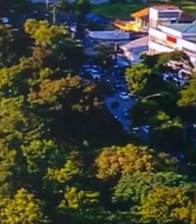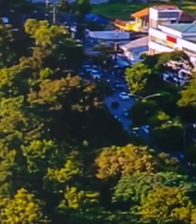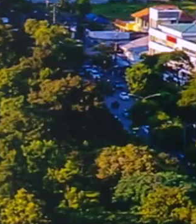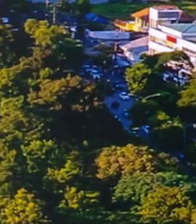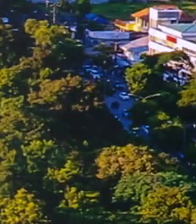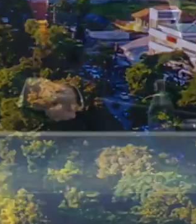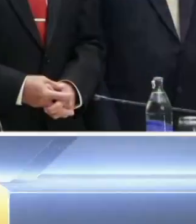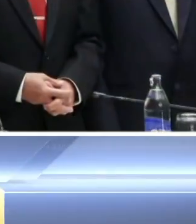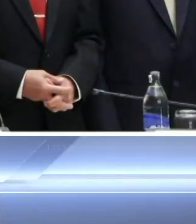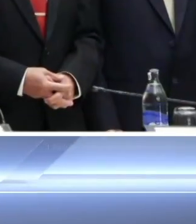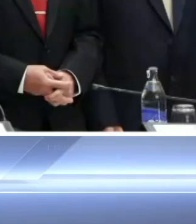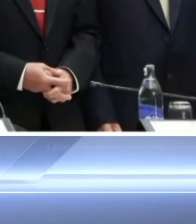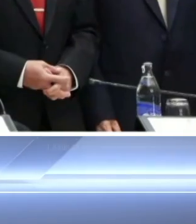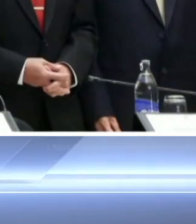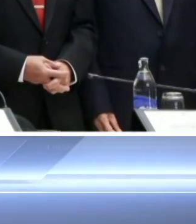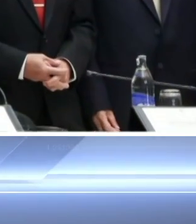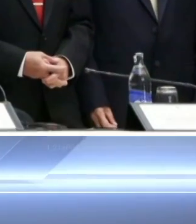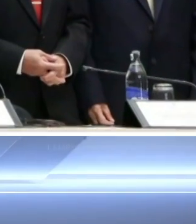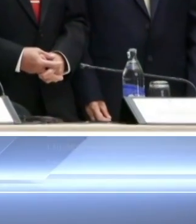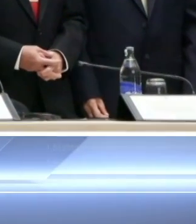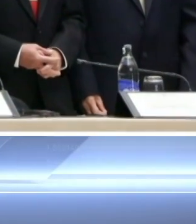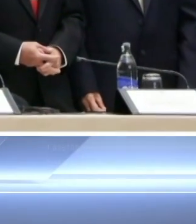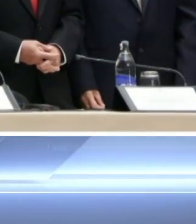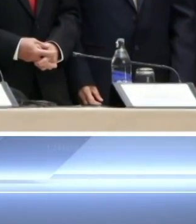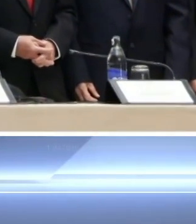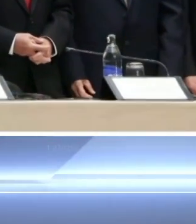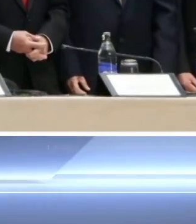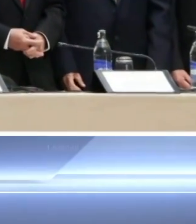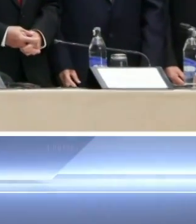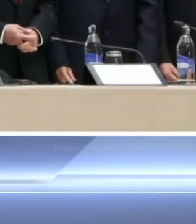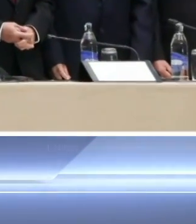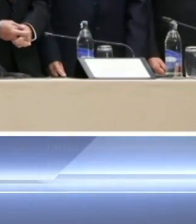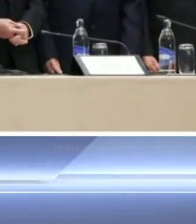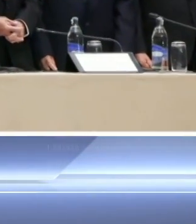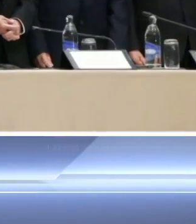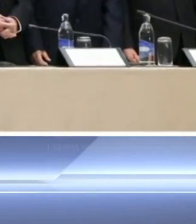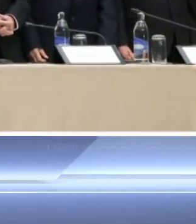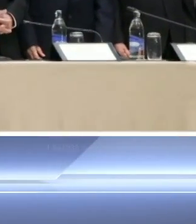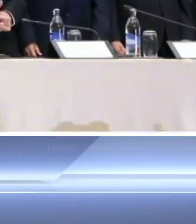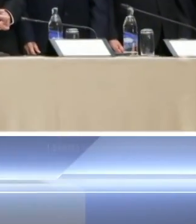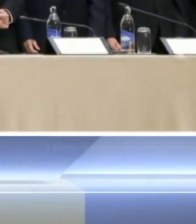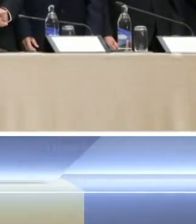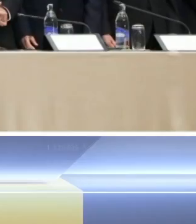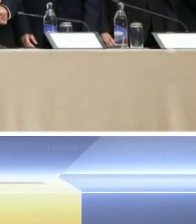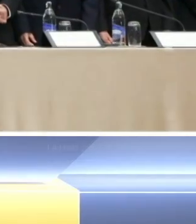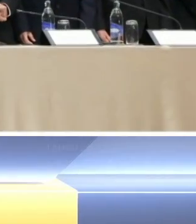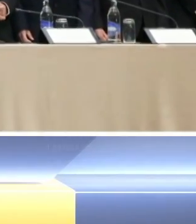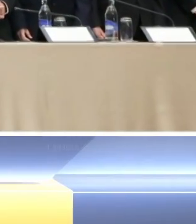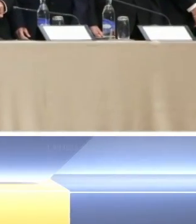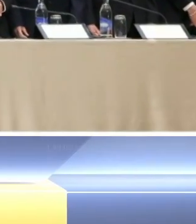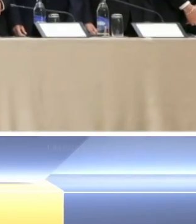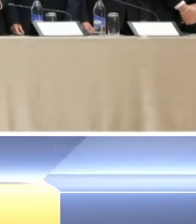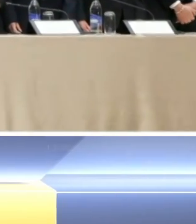ดำรงตำแหน่งนายกรัฐมนตรีของตนค่ะพร้อมมั่นใจว่ามาตรา151นะคะจะไม่เป็นอุปสรรคในการเลือกนายก